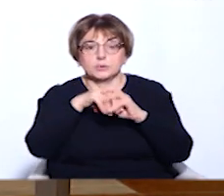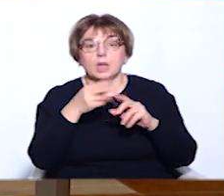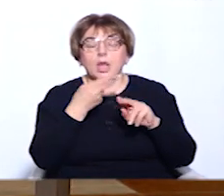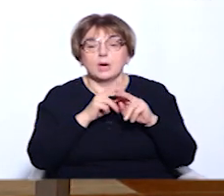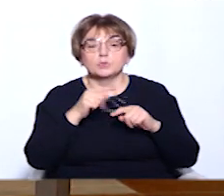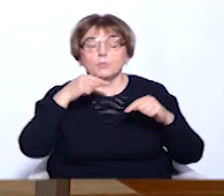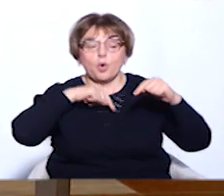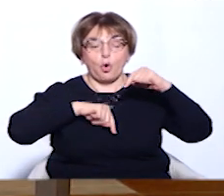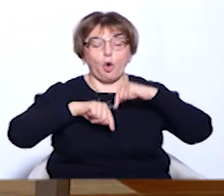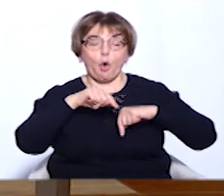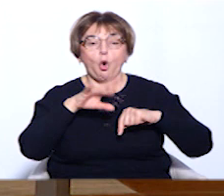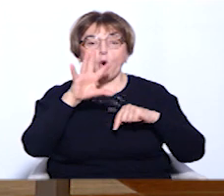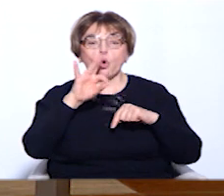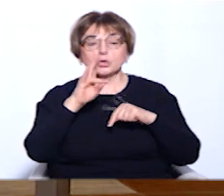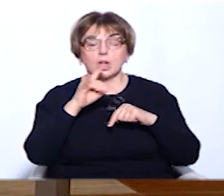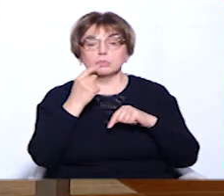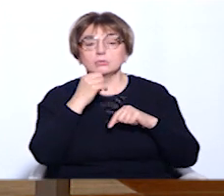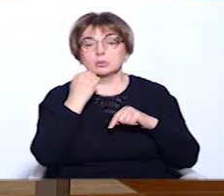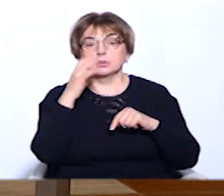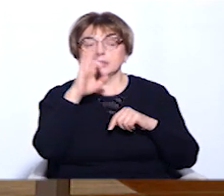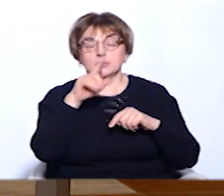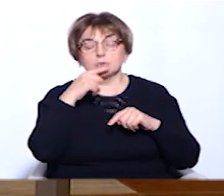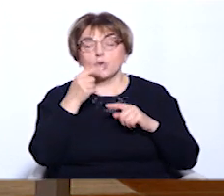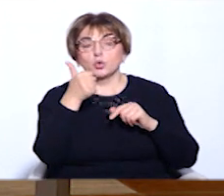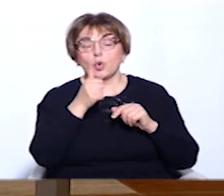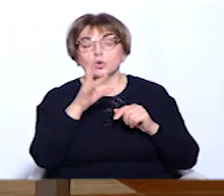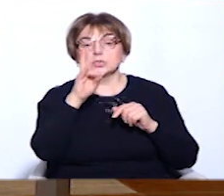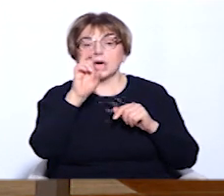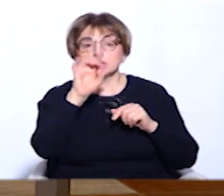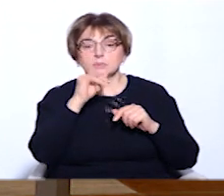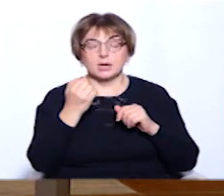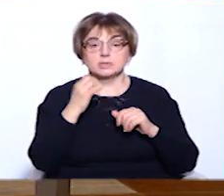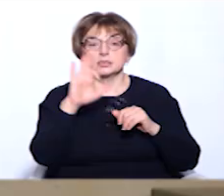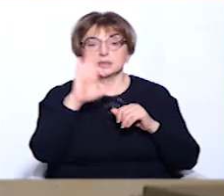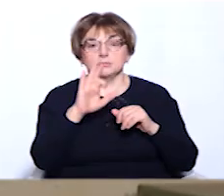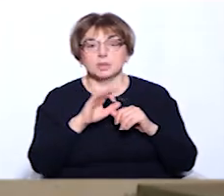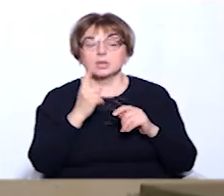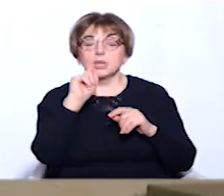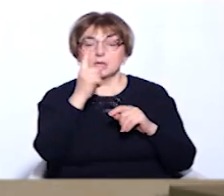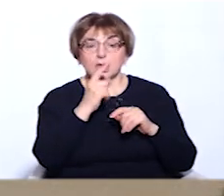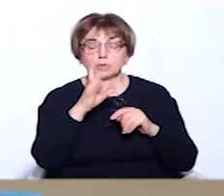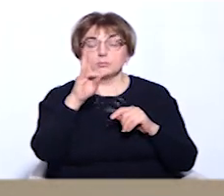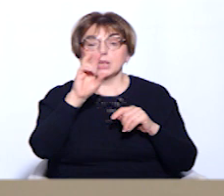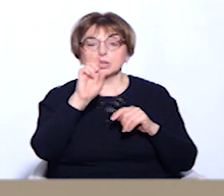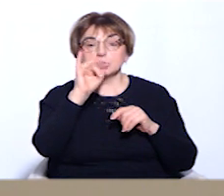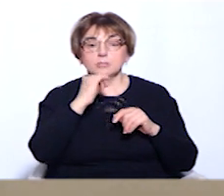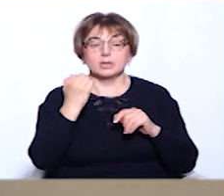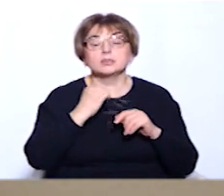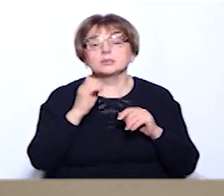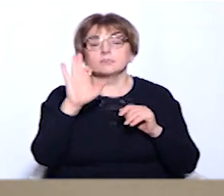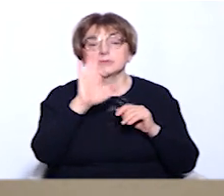ორგანულ ქიმიას ის მოიხსენიებდა როგორც ნახშირბადის ქიმია. რატომ ნახშირბადი, ჩდება კითხვა. მოდით განვიხილოთ